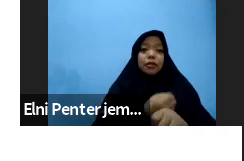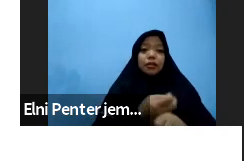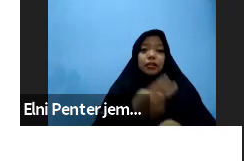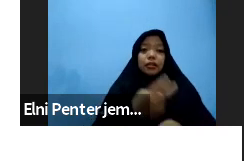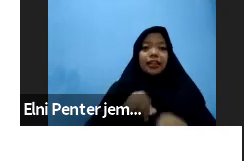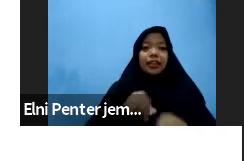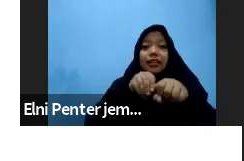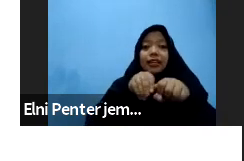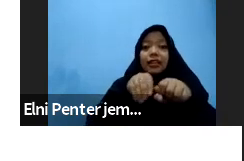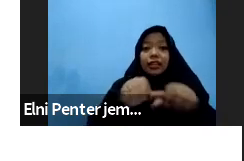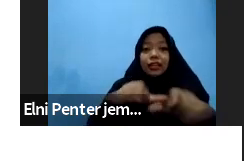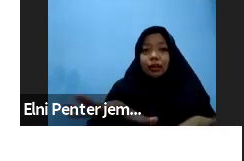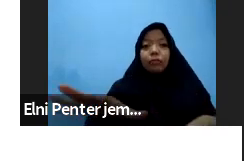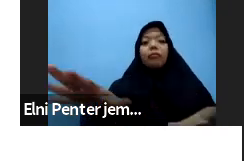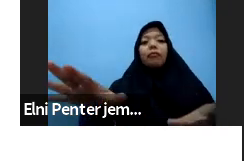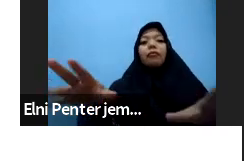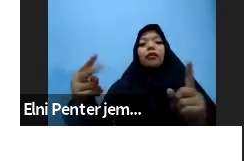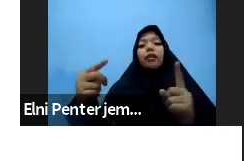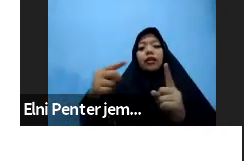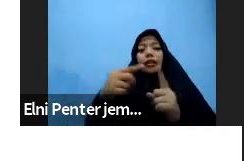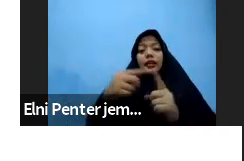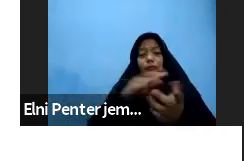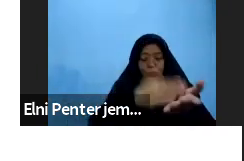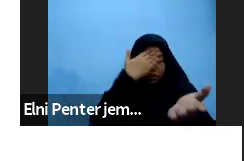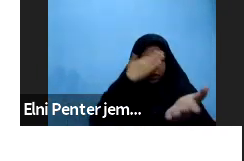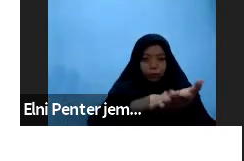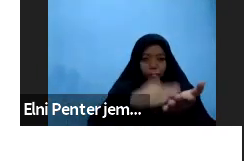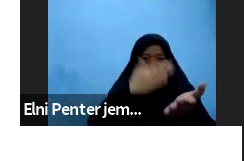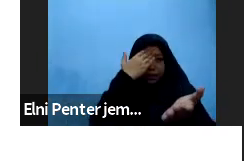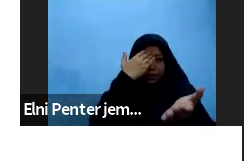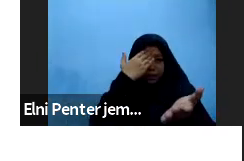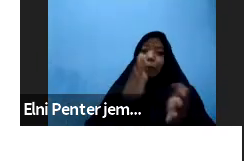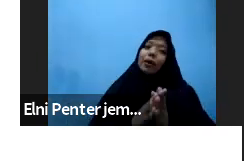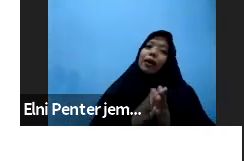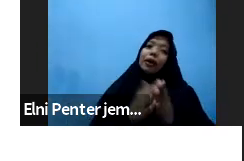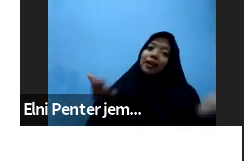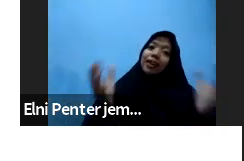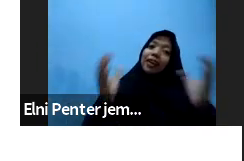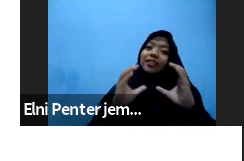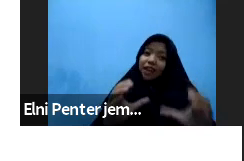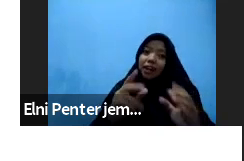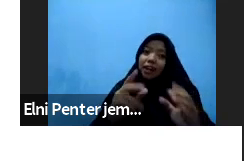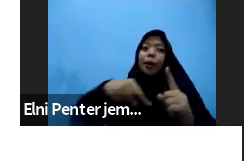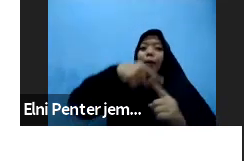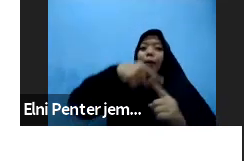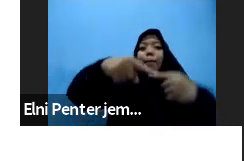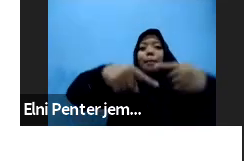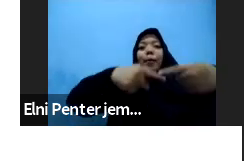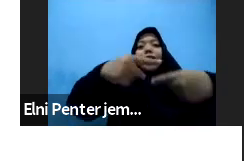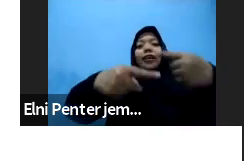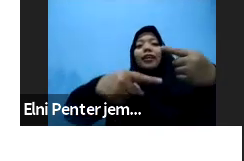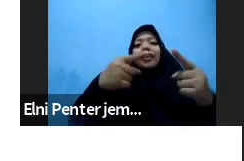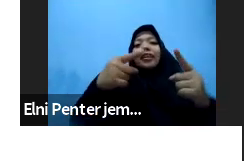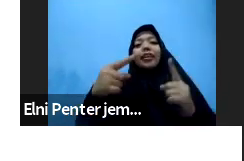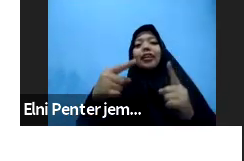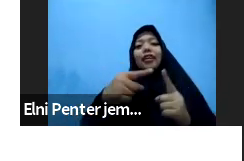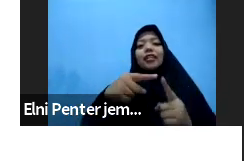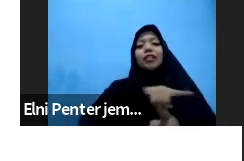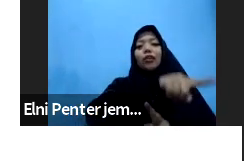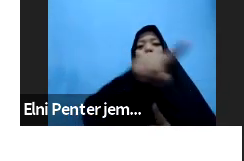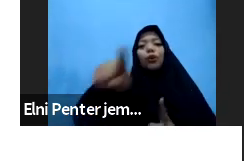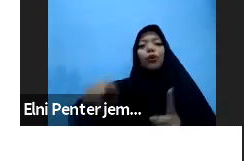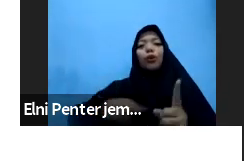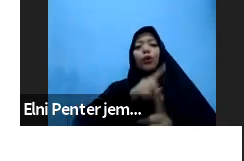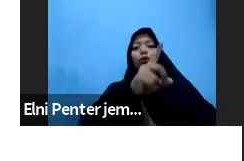dia tahu bahwa kalau mau melanglang buana ke mana menurut ini kebudayaannya di sana seperti apa sih